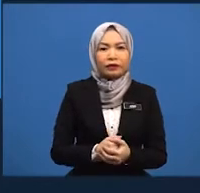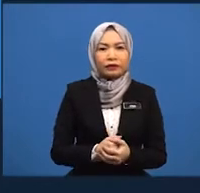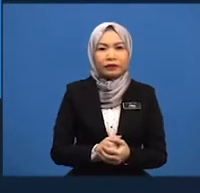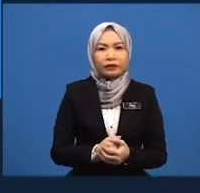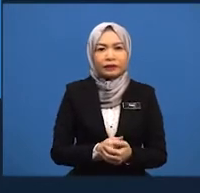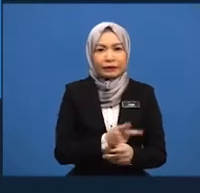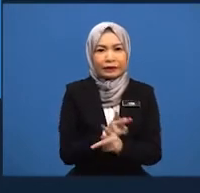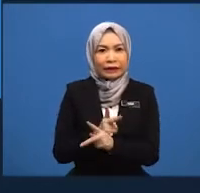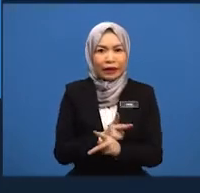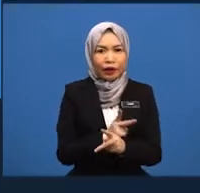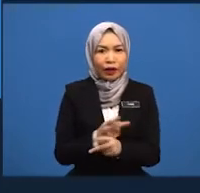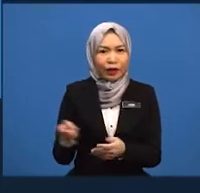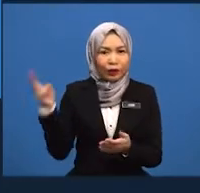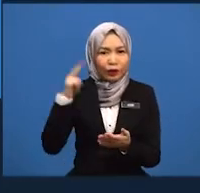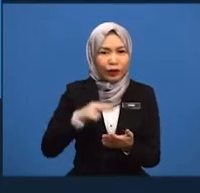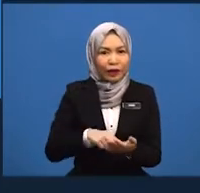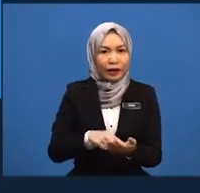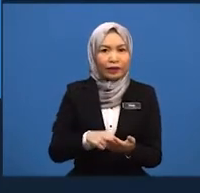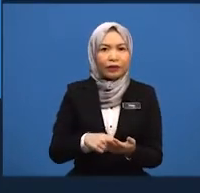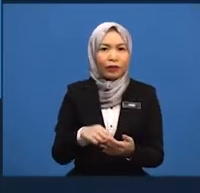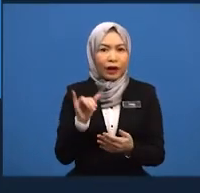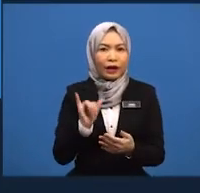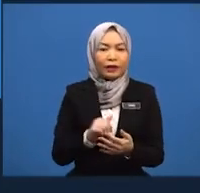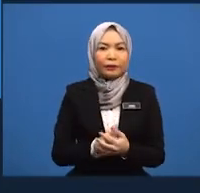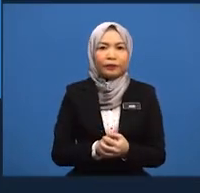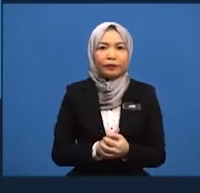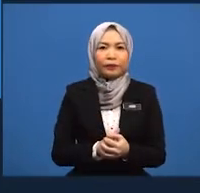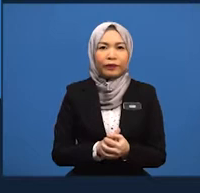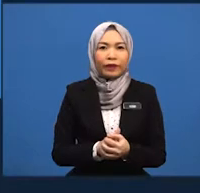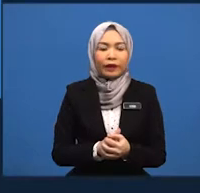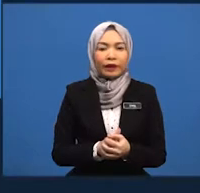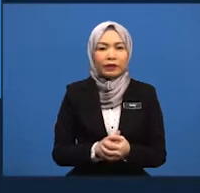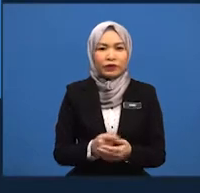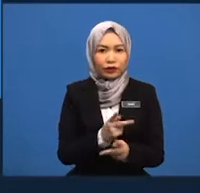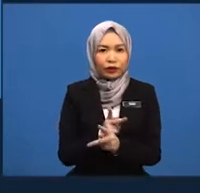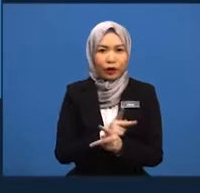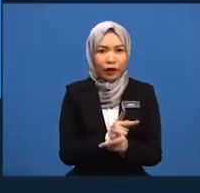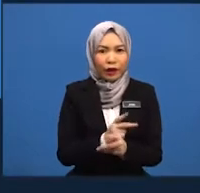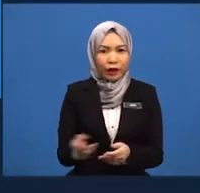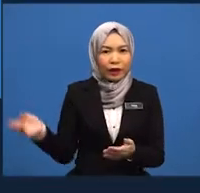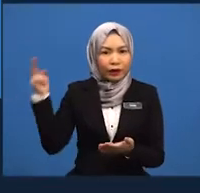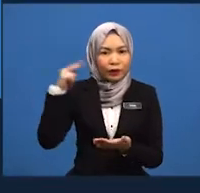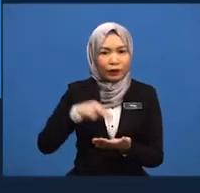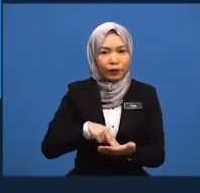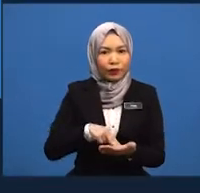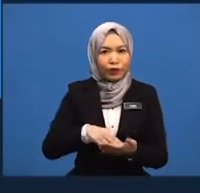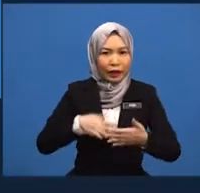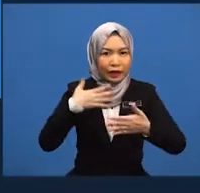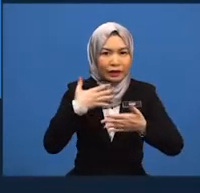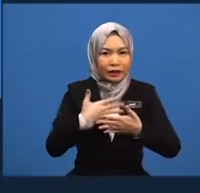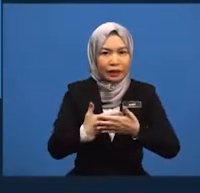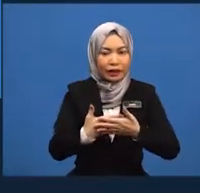struktur kawalan ulangan selagi while, struktur kawalan ulangan ulang